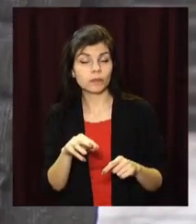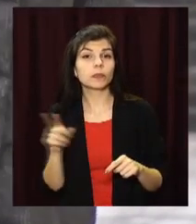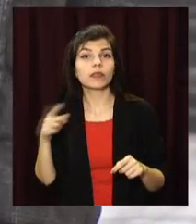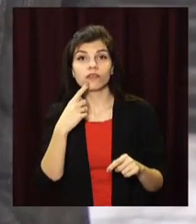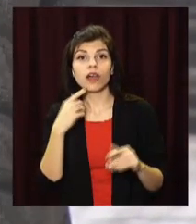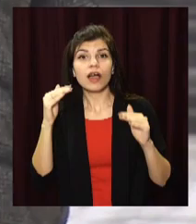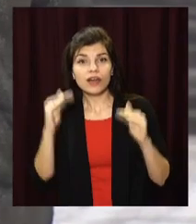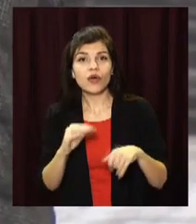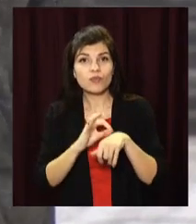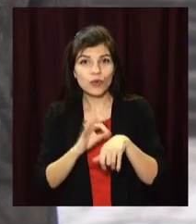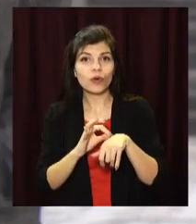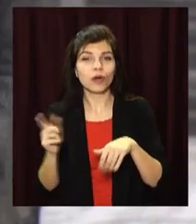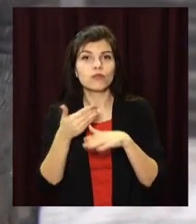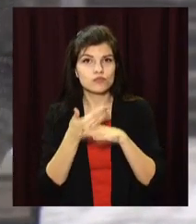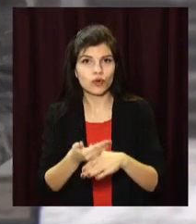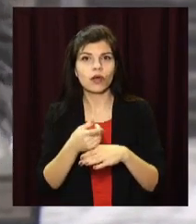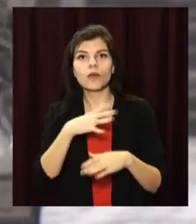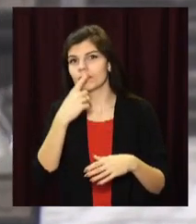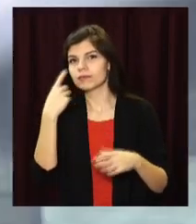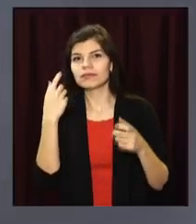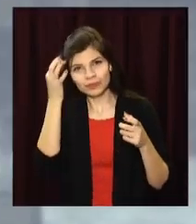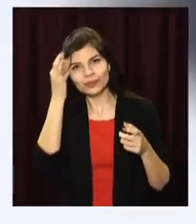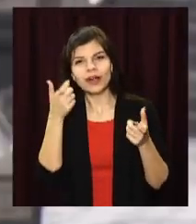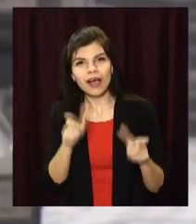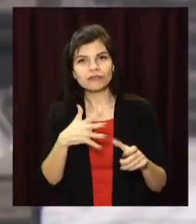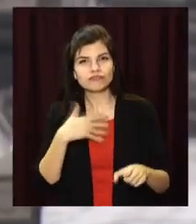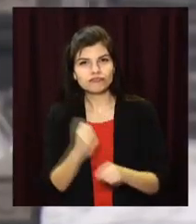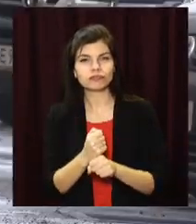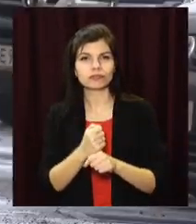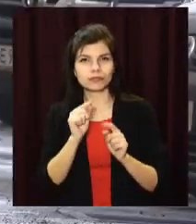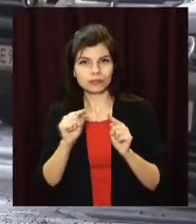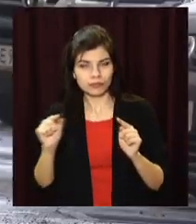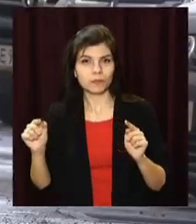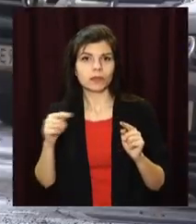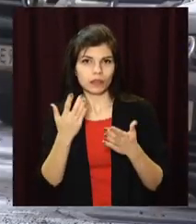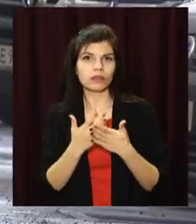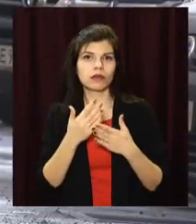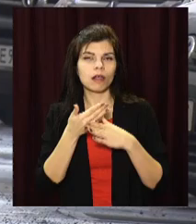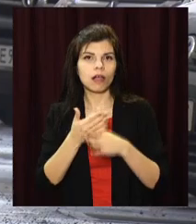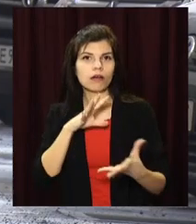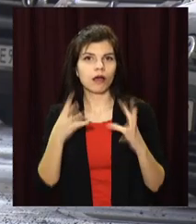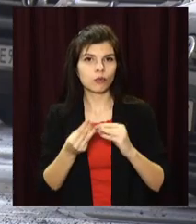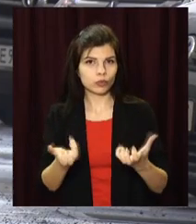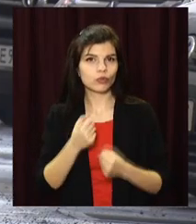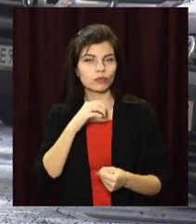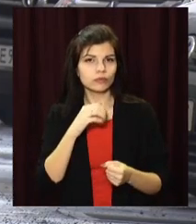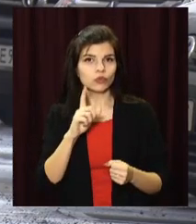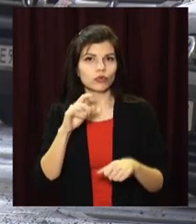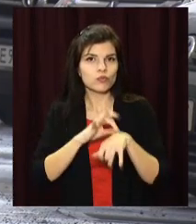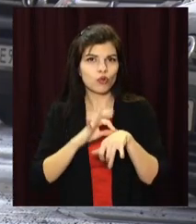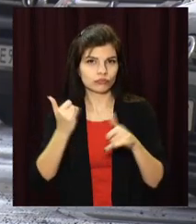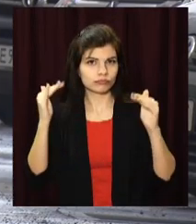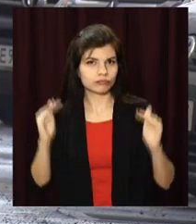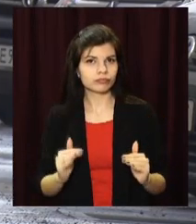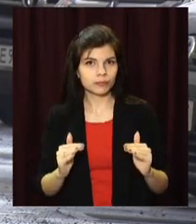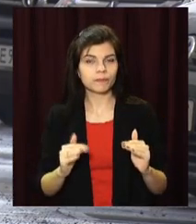його словами, знизити рівень захворюваності допомогли додаткові карантинні обмеження. ОМОЗ також покладають надії на масове тестування. Кажуть, сімейні